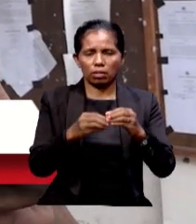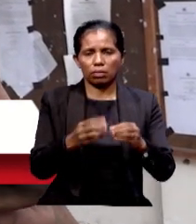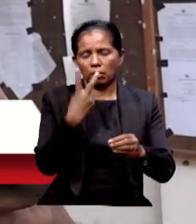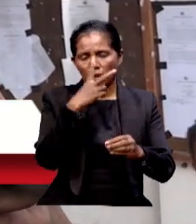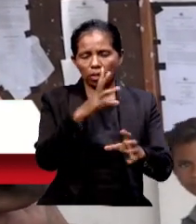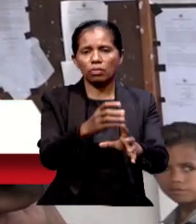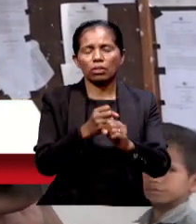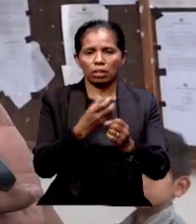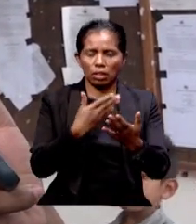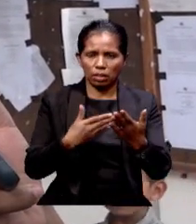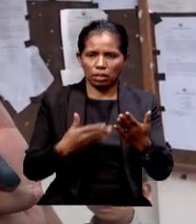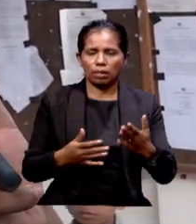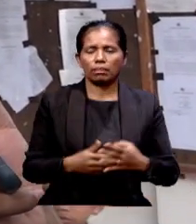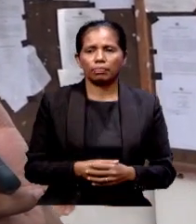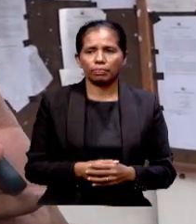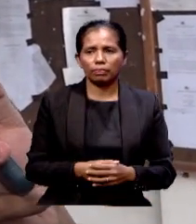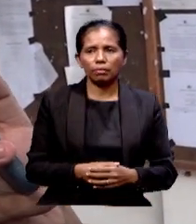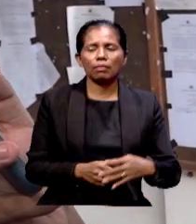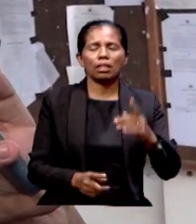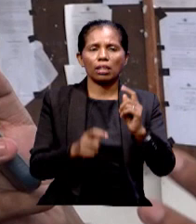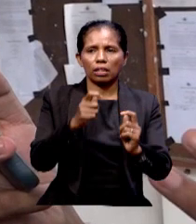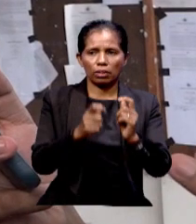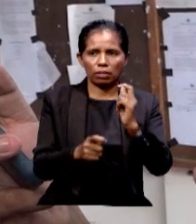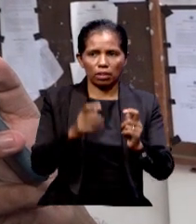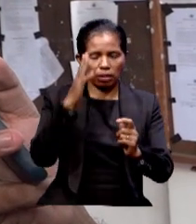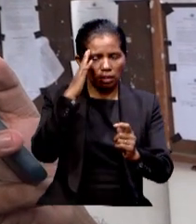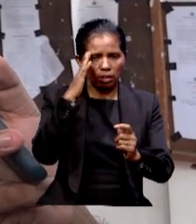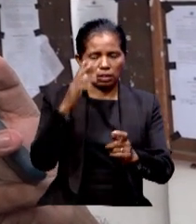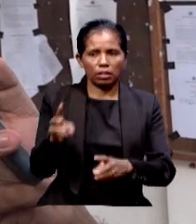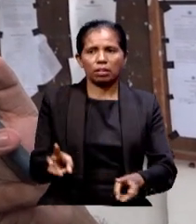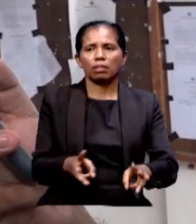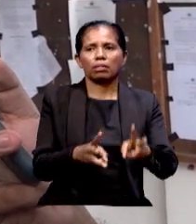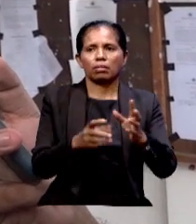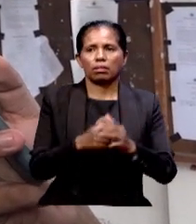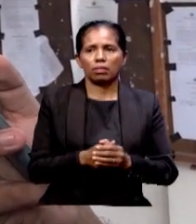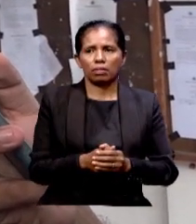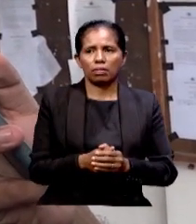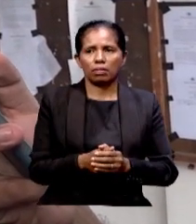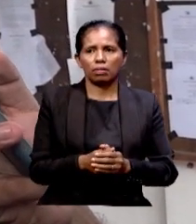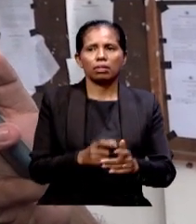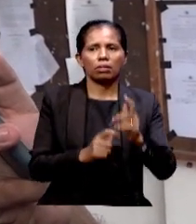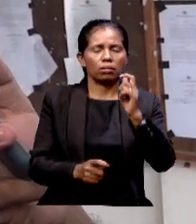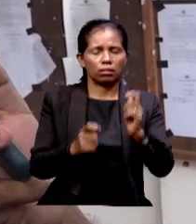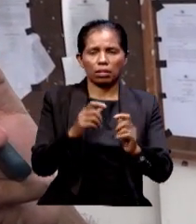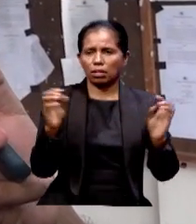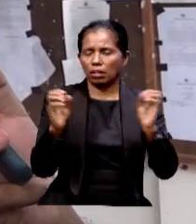nei. Se tribunal reconhece tian ilegal tam promoção mai tribunal asimo.